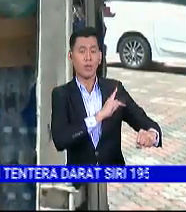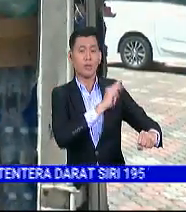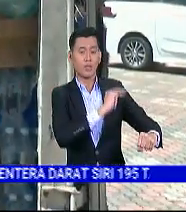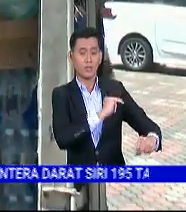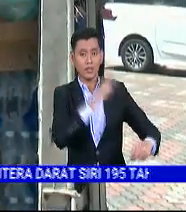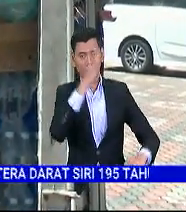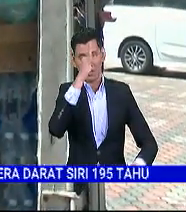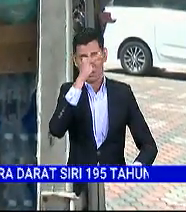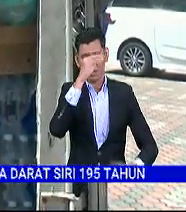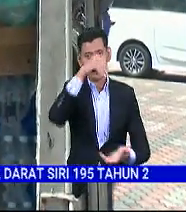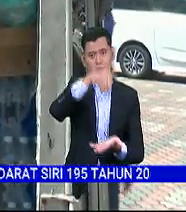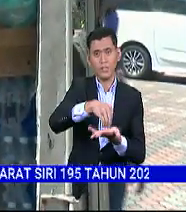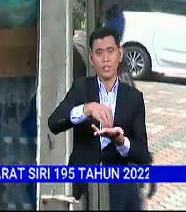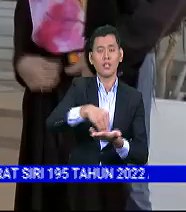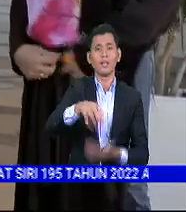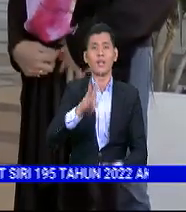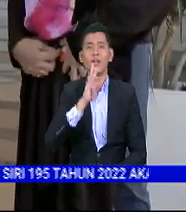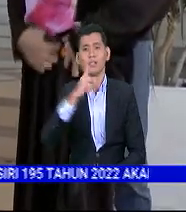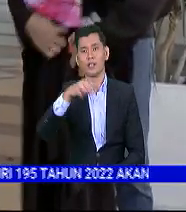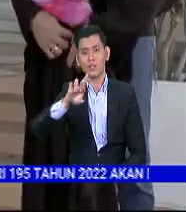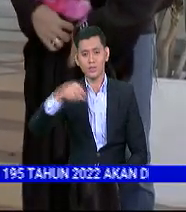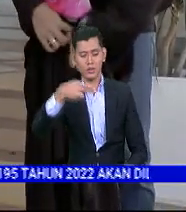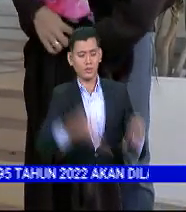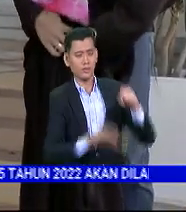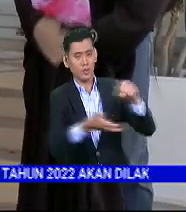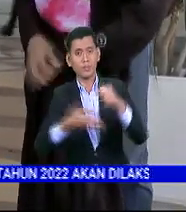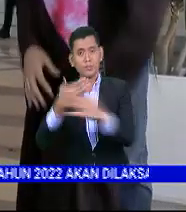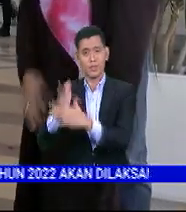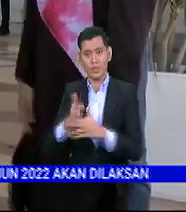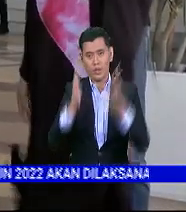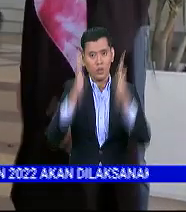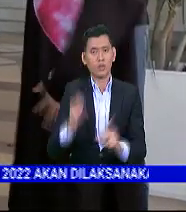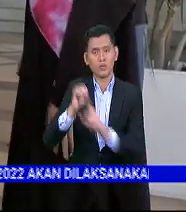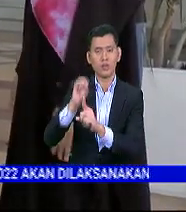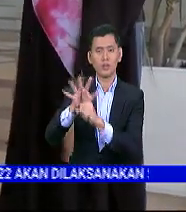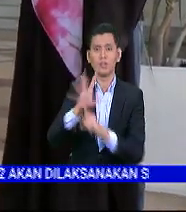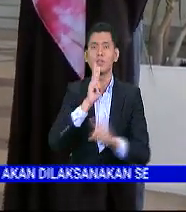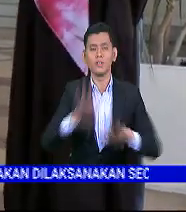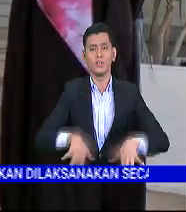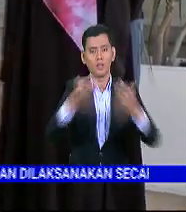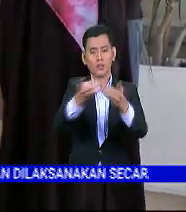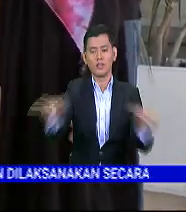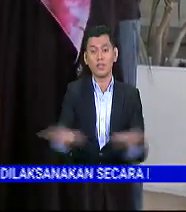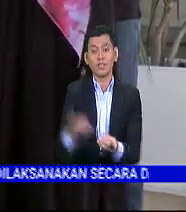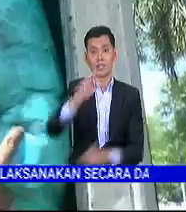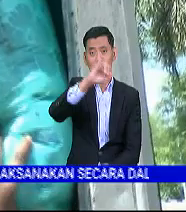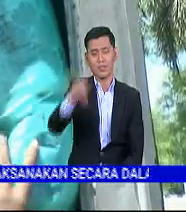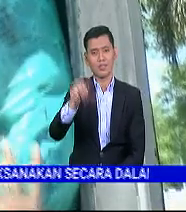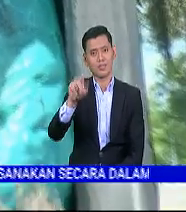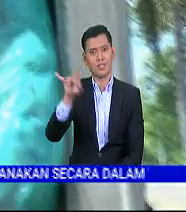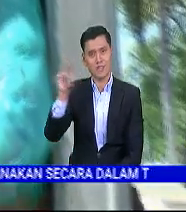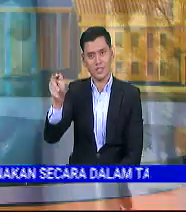Seri Bendahara AIKRO. Sumbangan tersebut akan diagihkan kepada penduduk terjejas banjir di daerah Jasin.